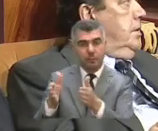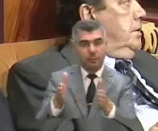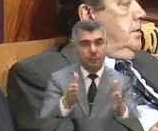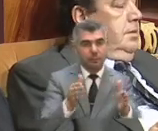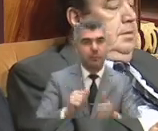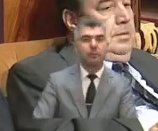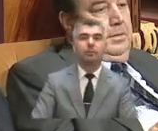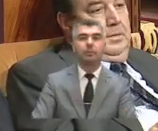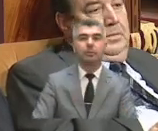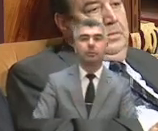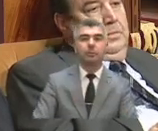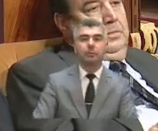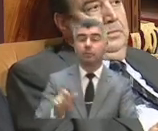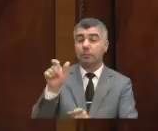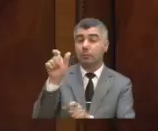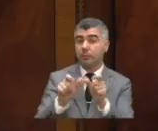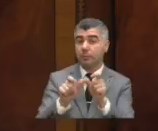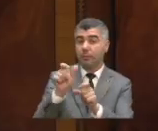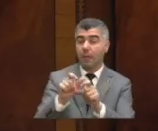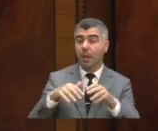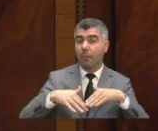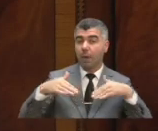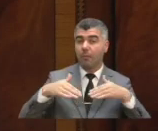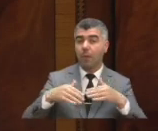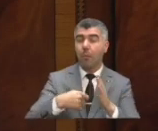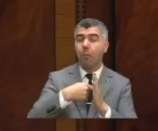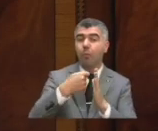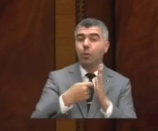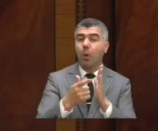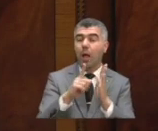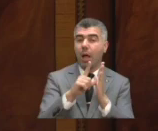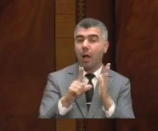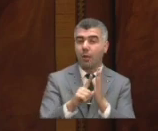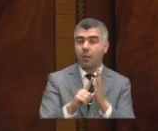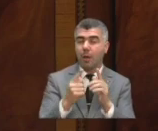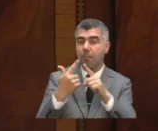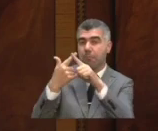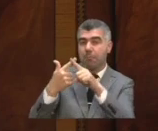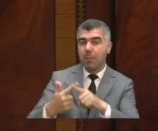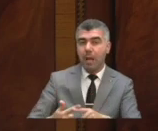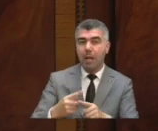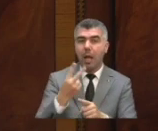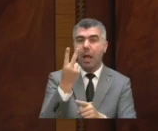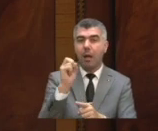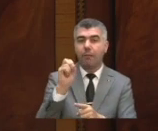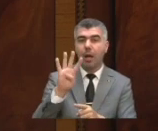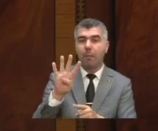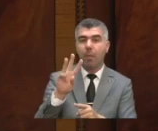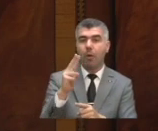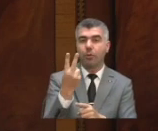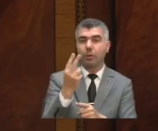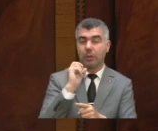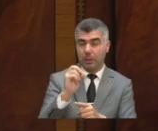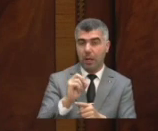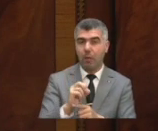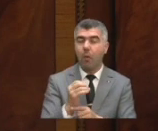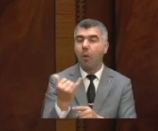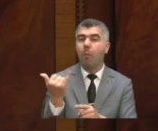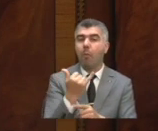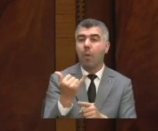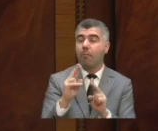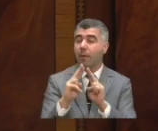السيدات والساده ياتي مشروع قانون الماليه لسنه 2024 ايضا في سياق دولي